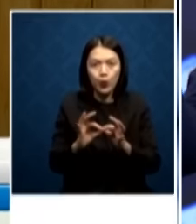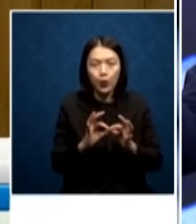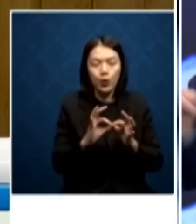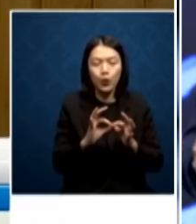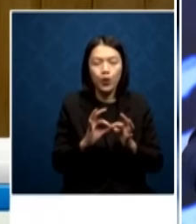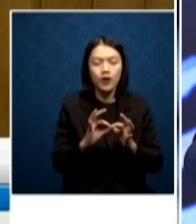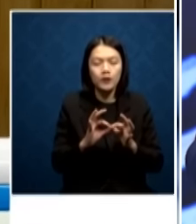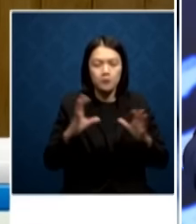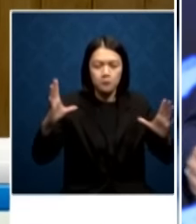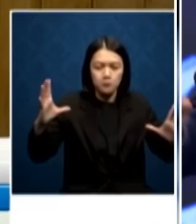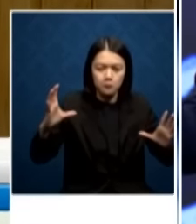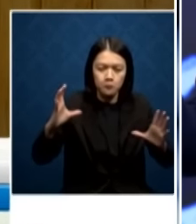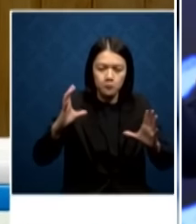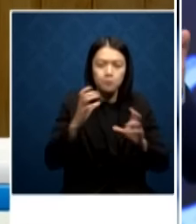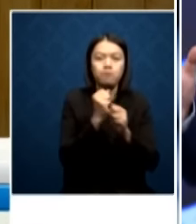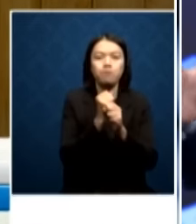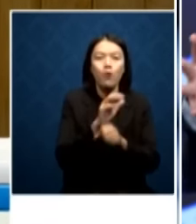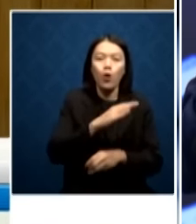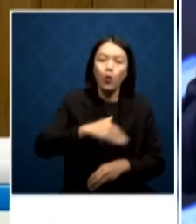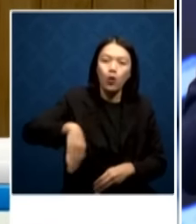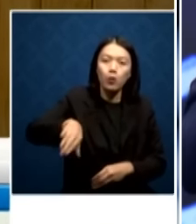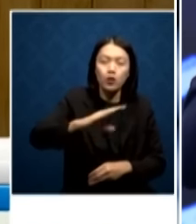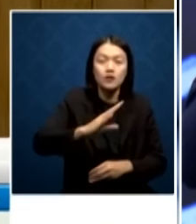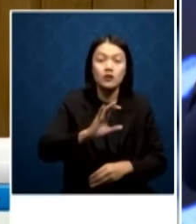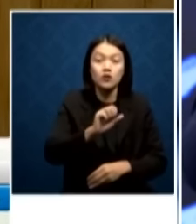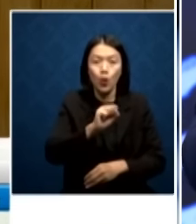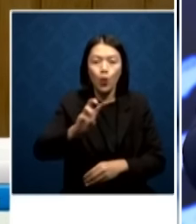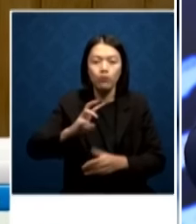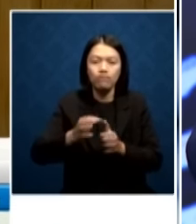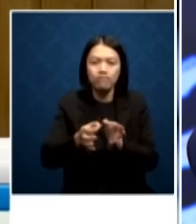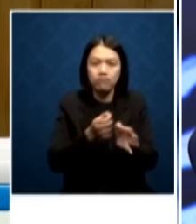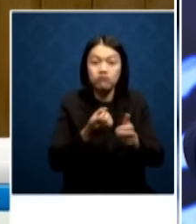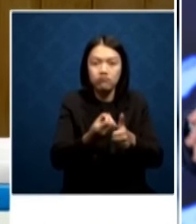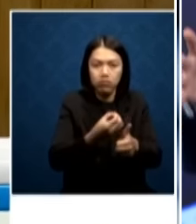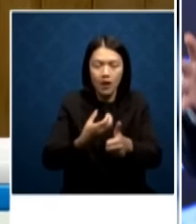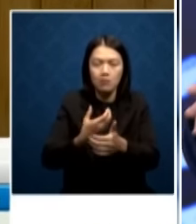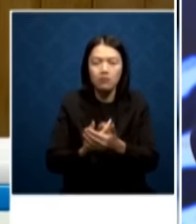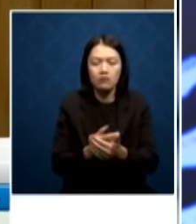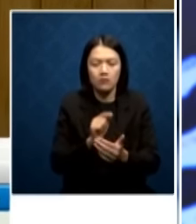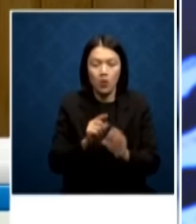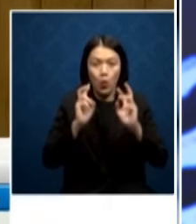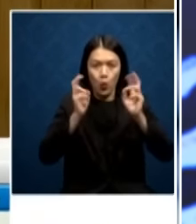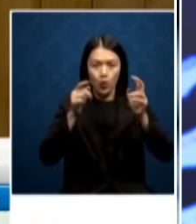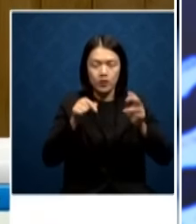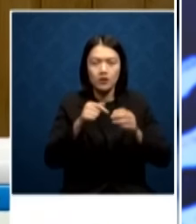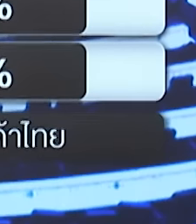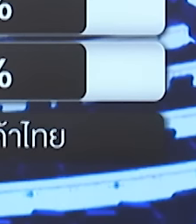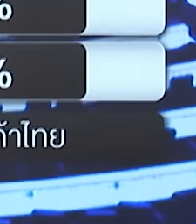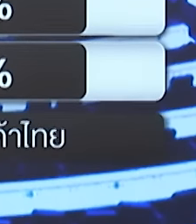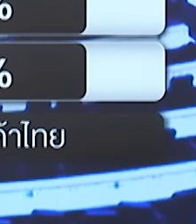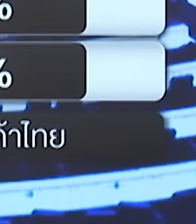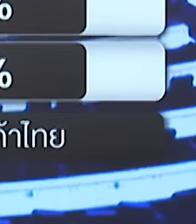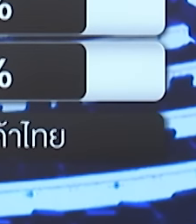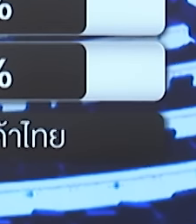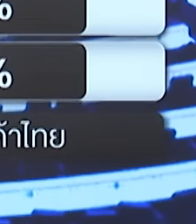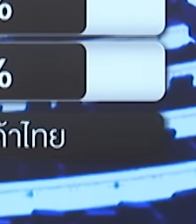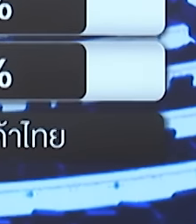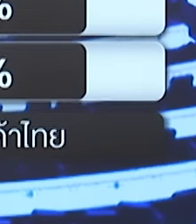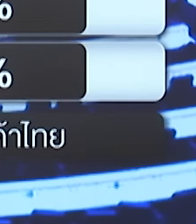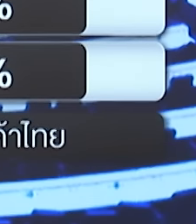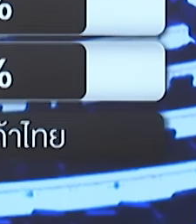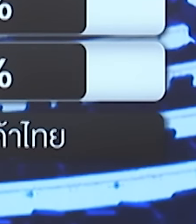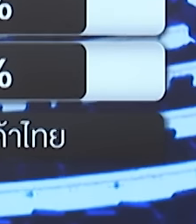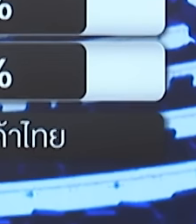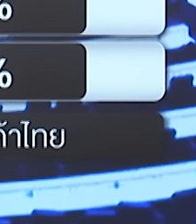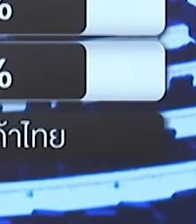เมืองแล้วไปใช้เงินที่นั่นแต่การกำหนดมาเลยว่าเป็นจิอ walletที่ใช้ได้เฉพาะจุดเนี่ยก็ใช้ตรงนั้นเลยนะครับอยากให้กระจายอ่ะ